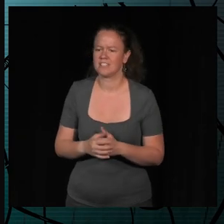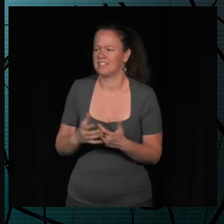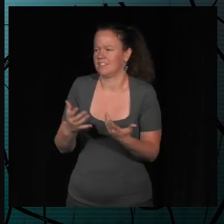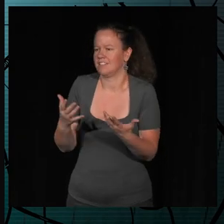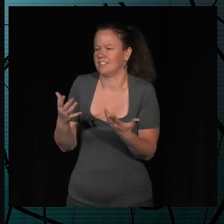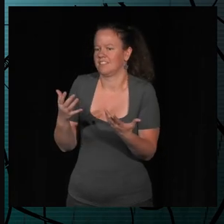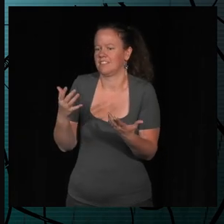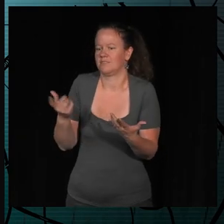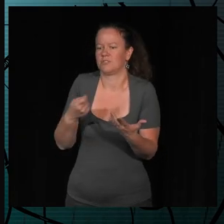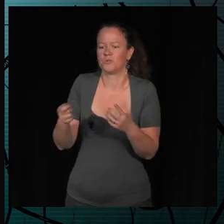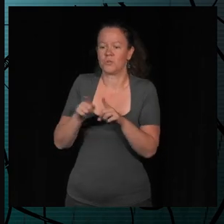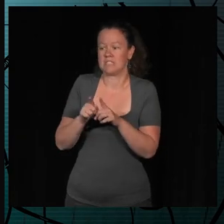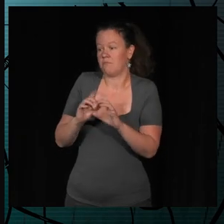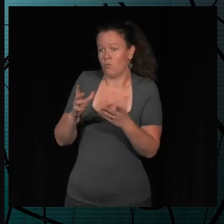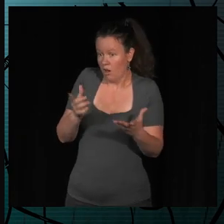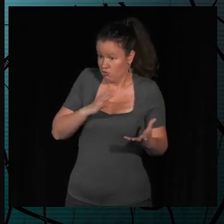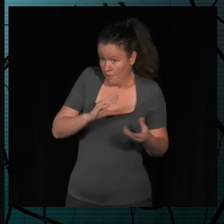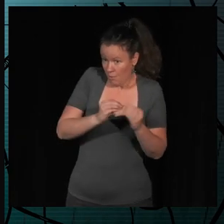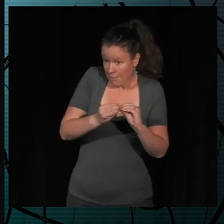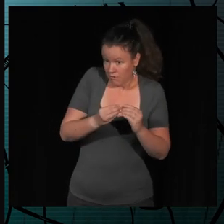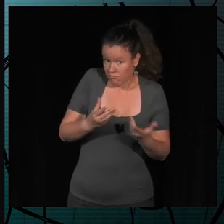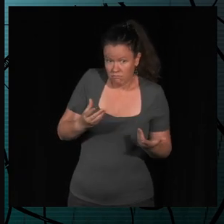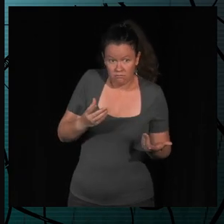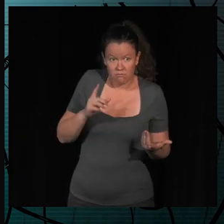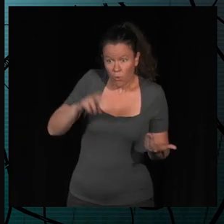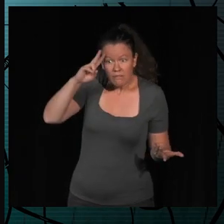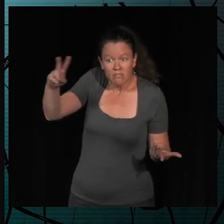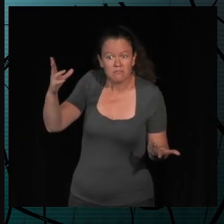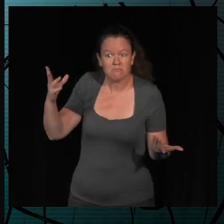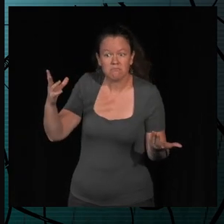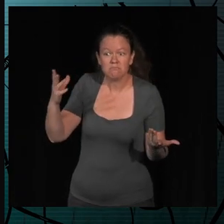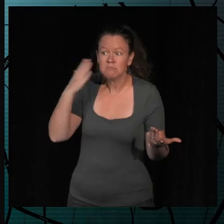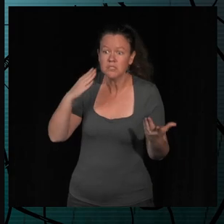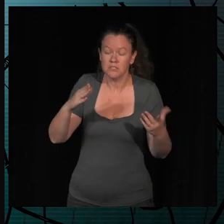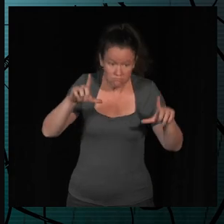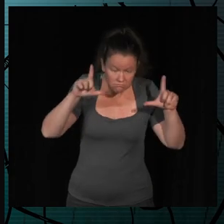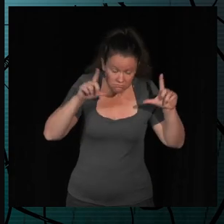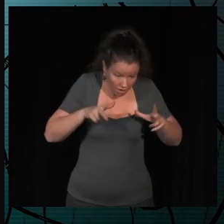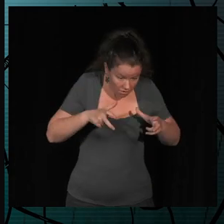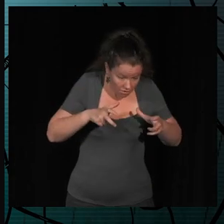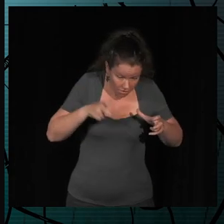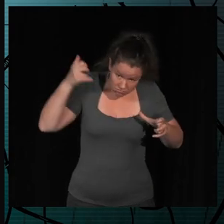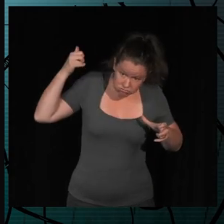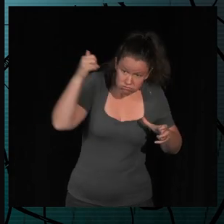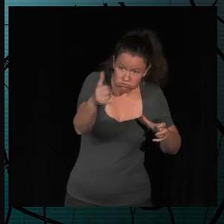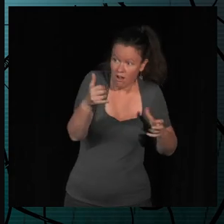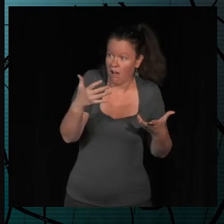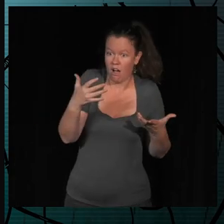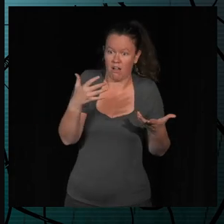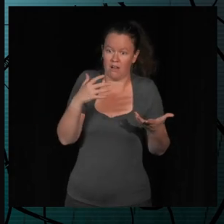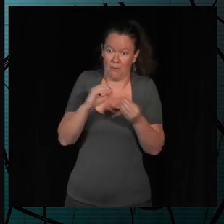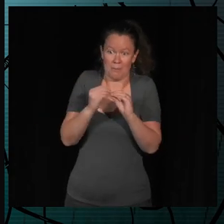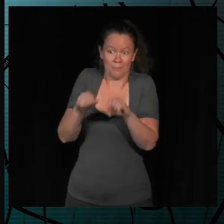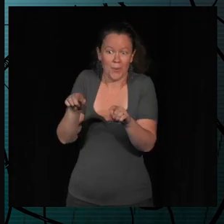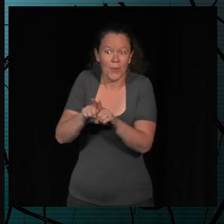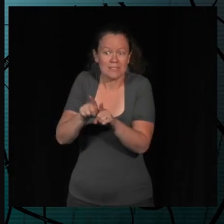de de de de problèmes he que peuvent poser une pratique importante de de des écrans et des des jeux vidéos hein mais encore